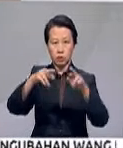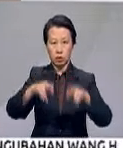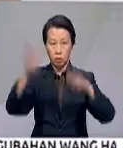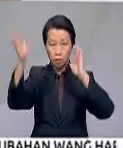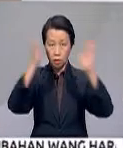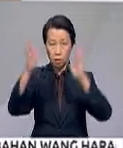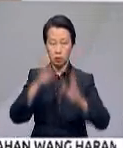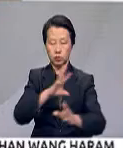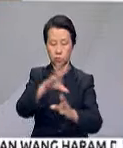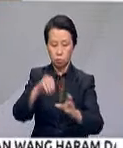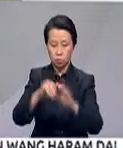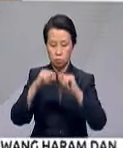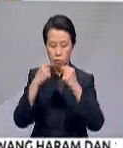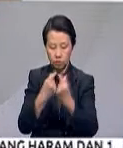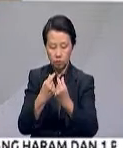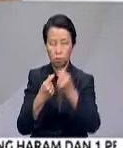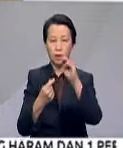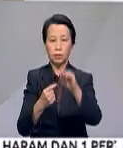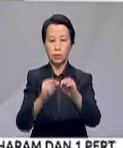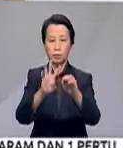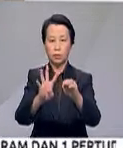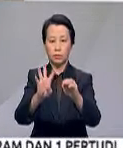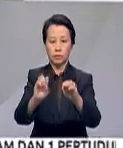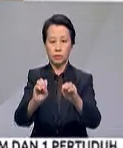Malaysia termasuk golongan M40.